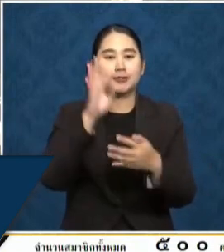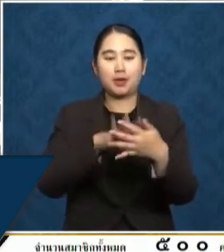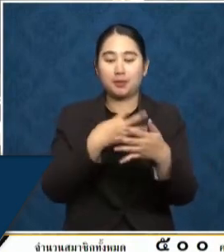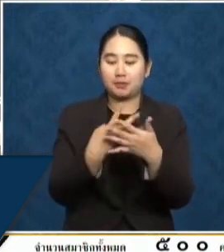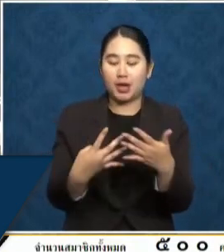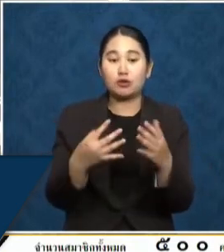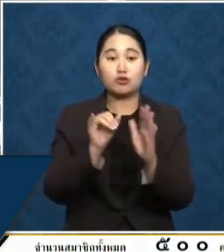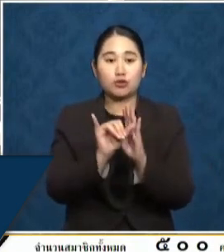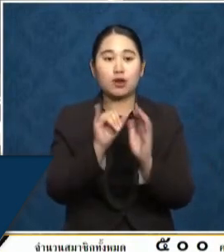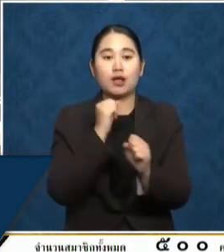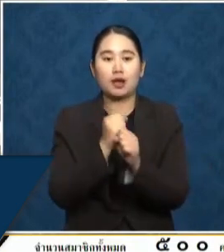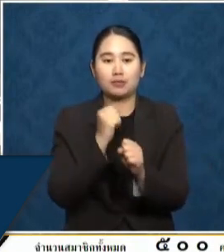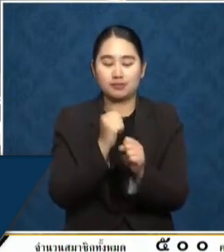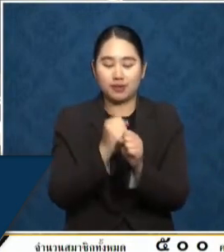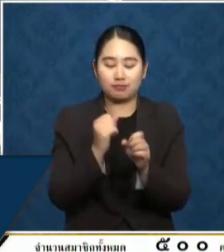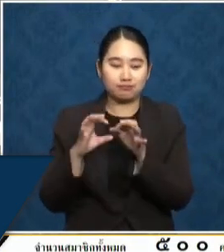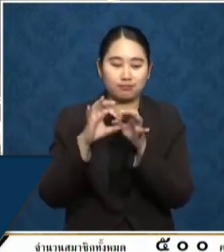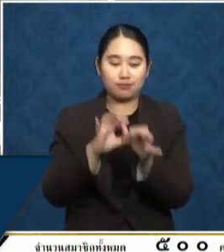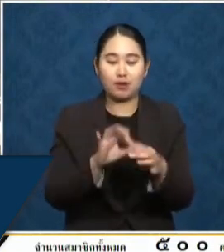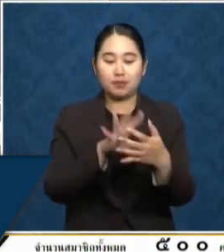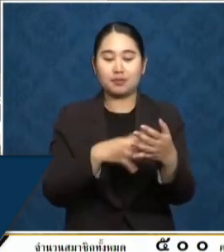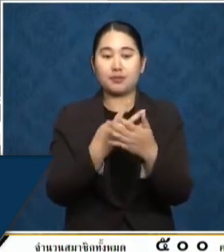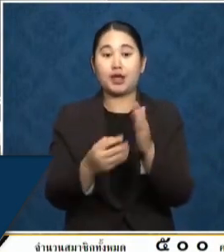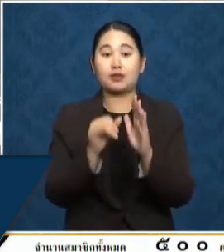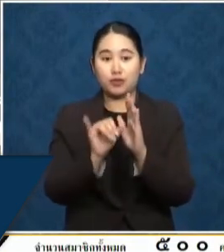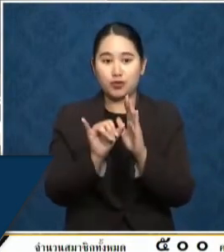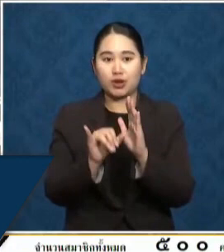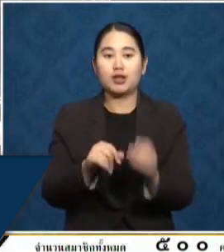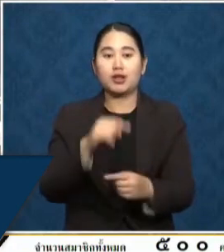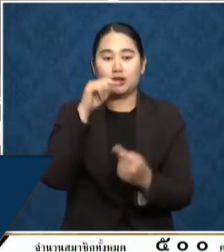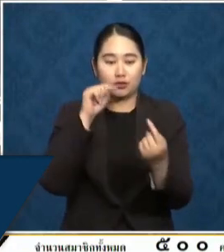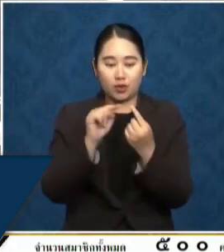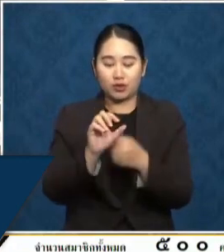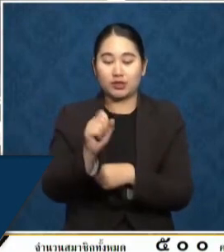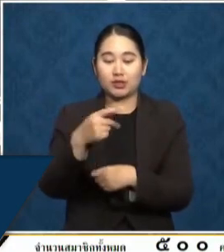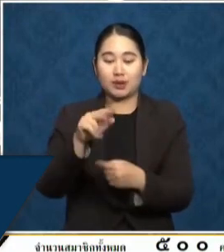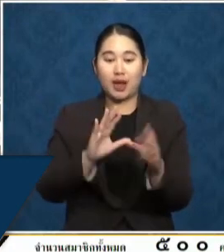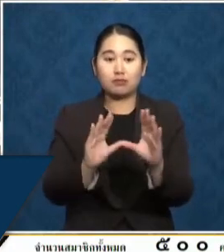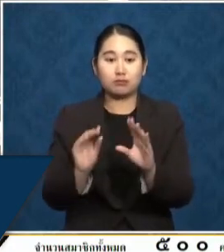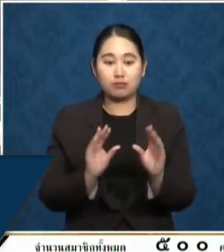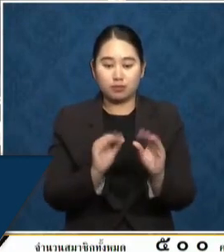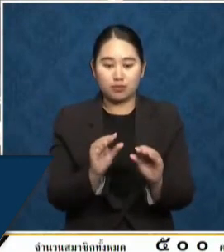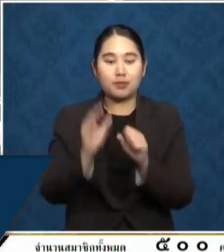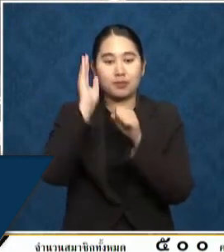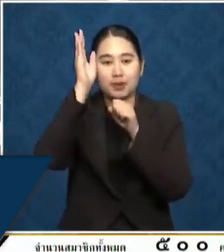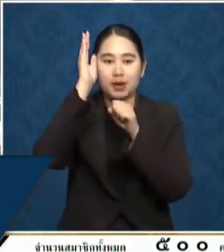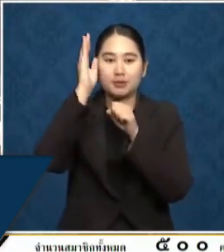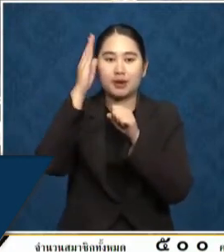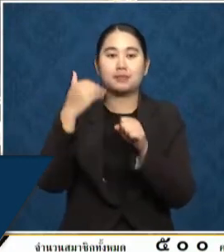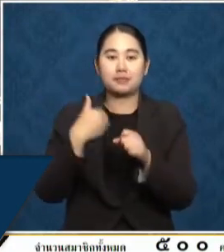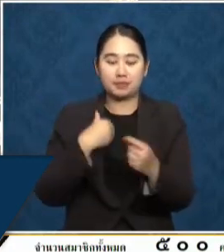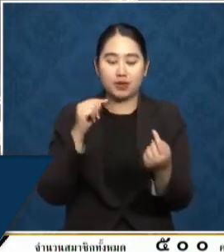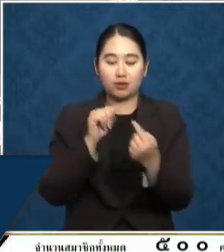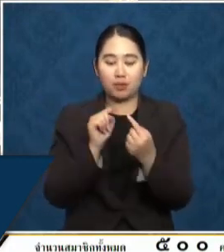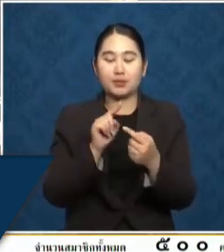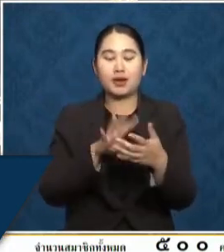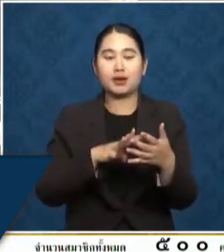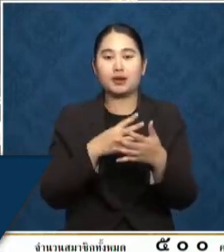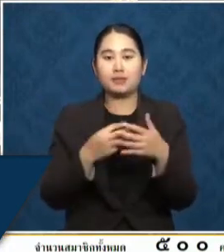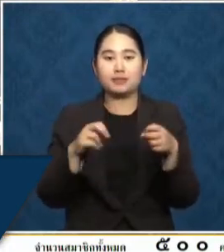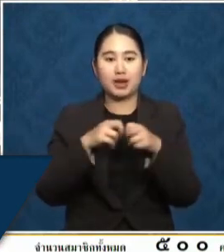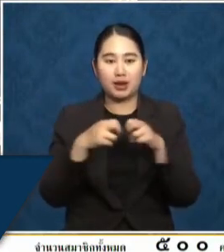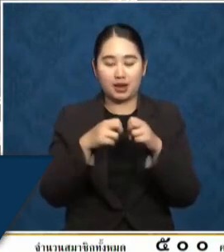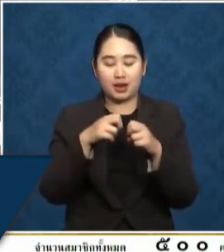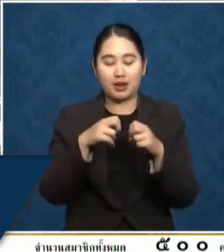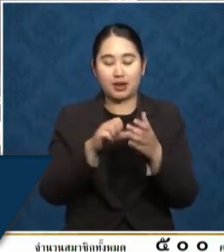์ครับ